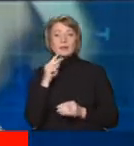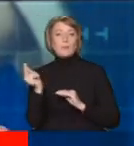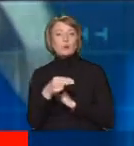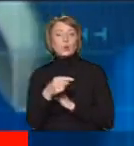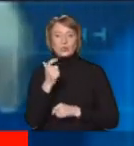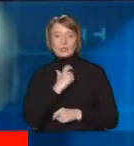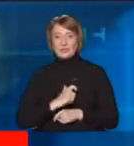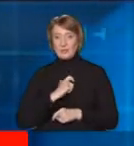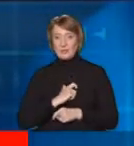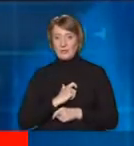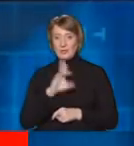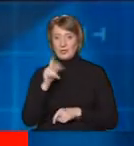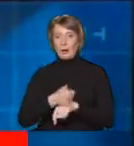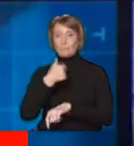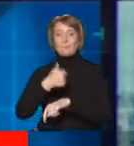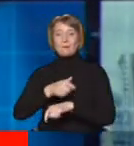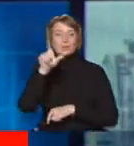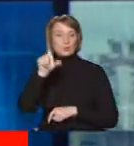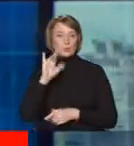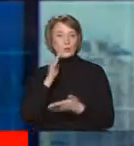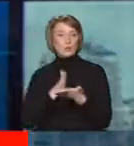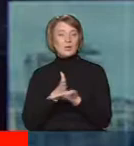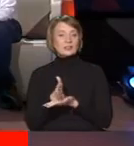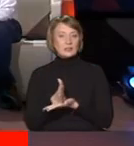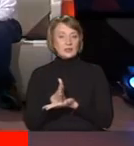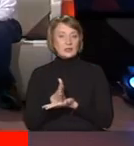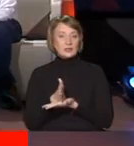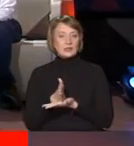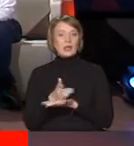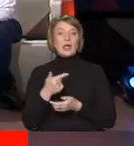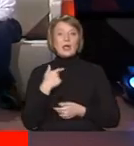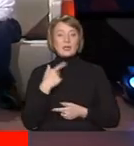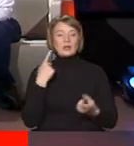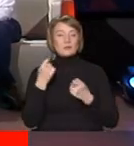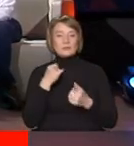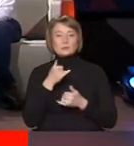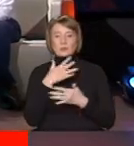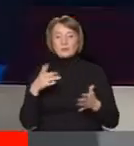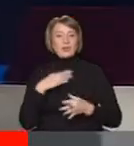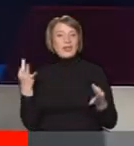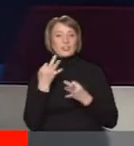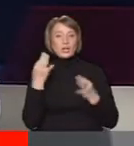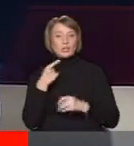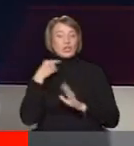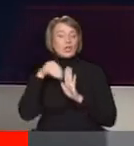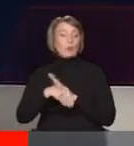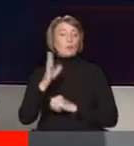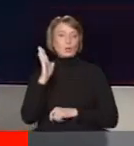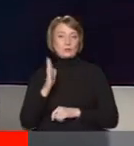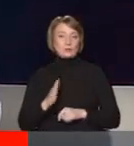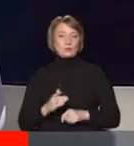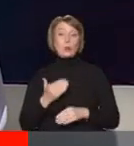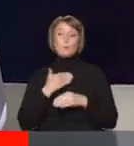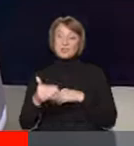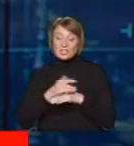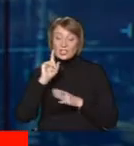себе особисто як персоналів, як персональний політичний бренд, якщо ви щиро, то я про вас не знаю, то про вас не проголосую ніколи. Буде пізніше, дізнаєтесь. Пізніше, не одразу, але пізніше